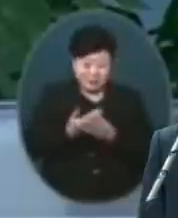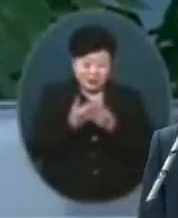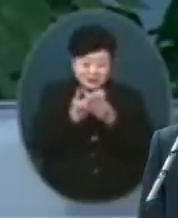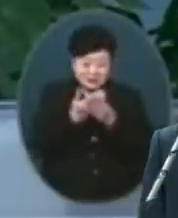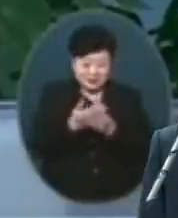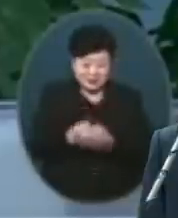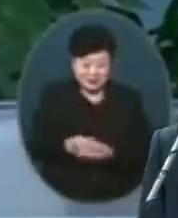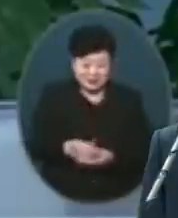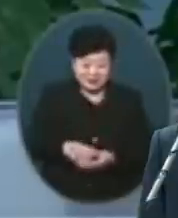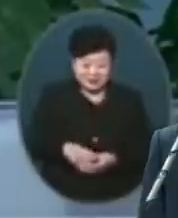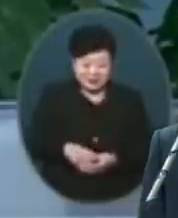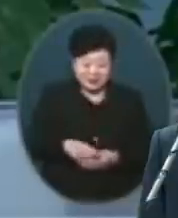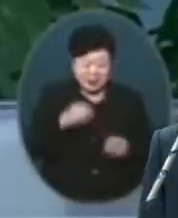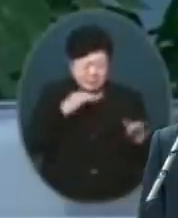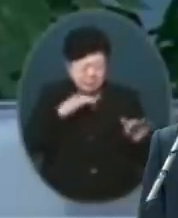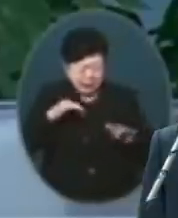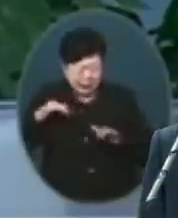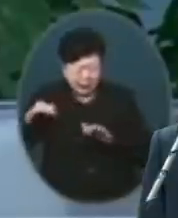망망한 대양을